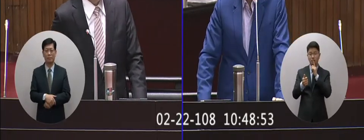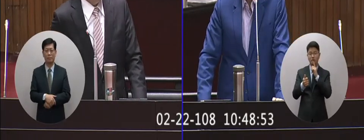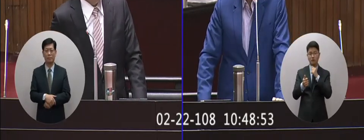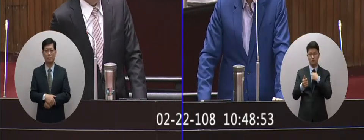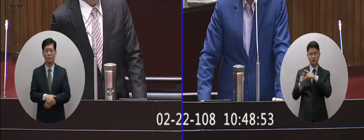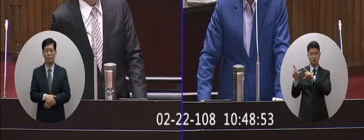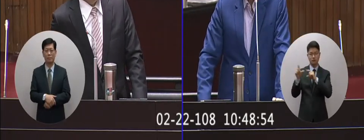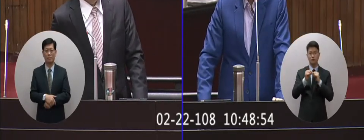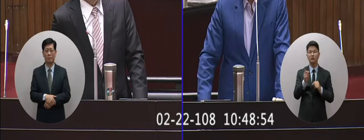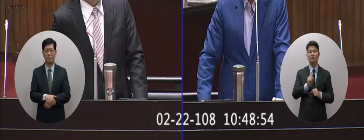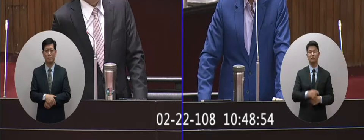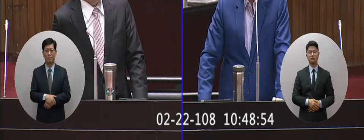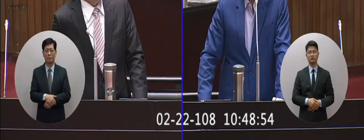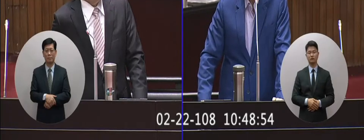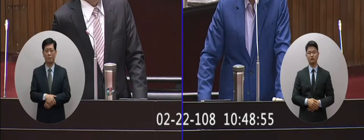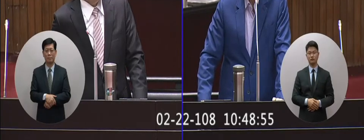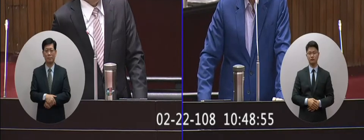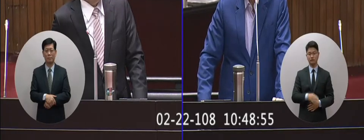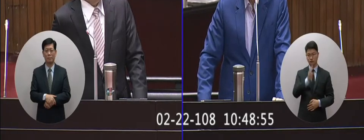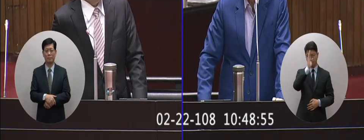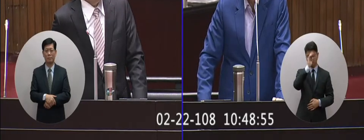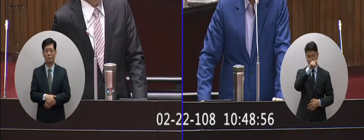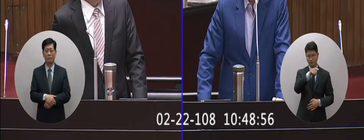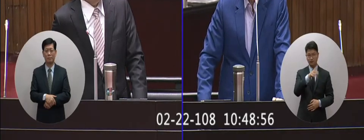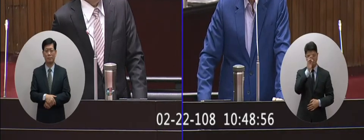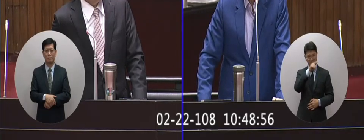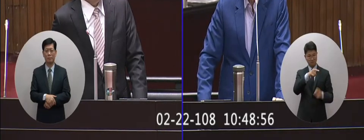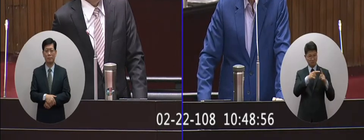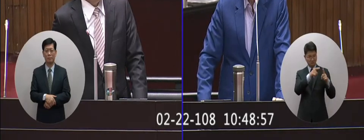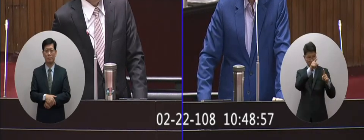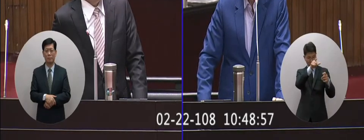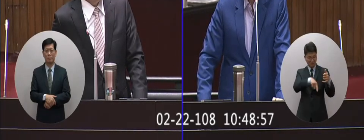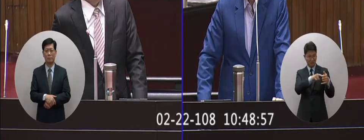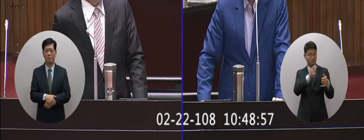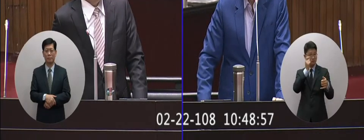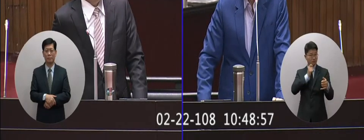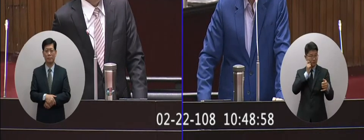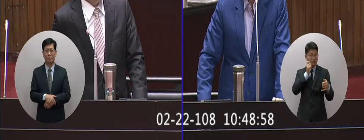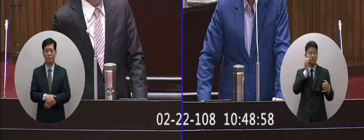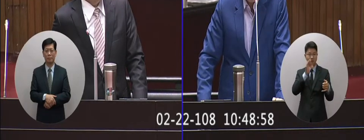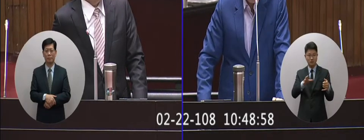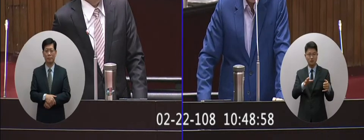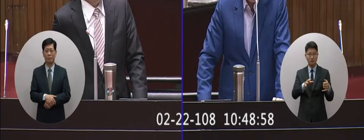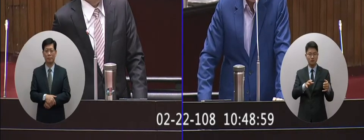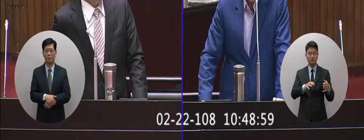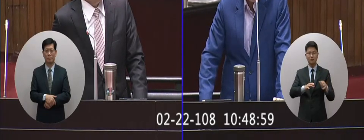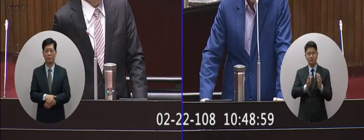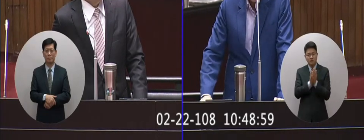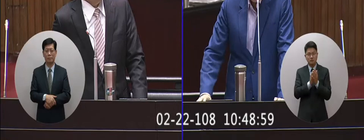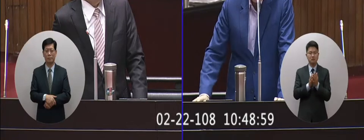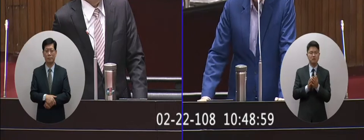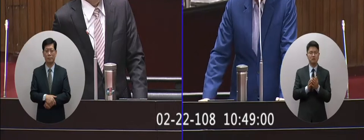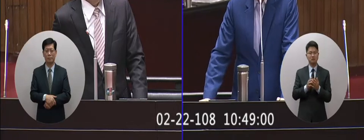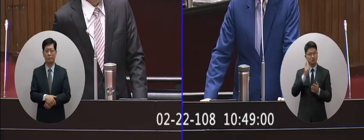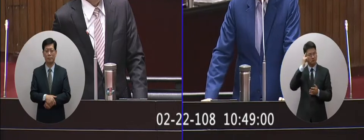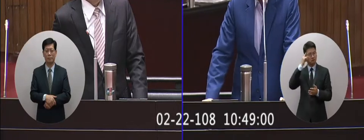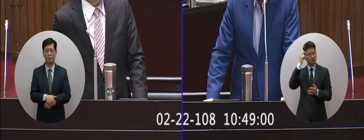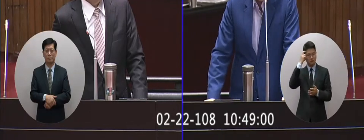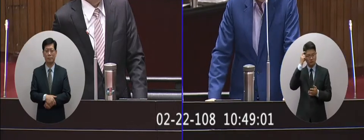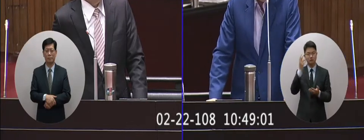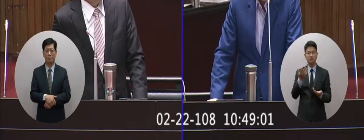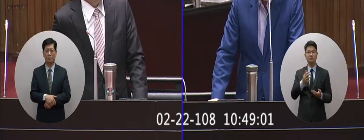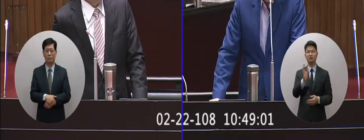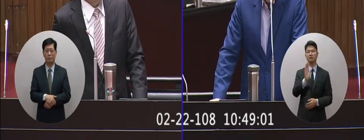院长，麻烦呢、啊，不要因这个人你喜不喜欢就马上对他的话做决定哈、啊。 韩国瑜